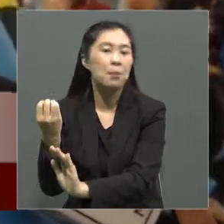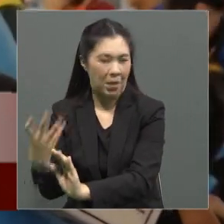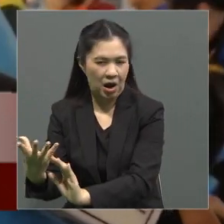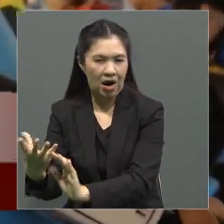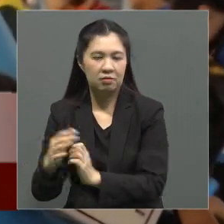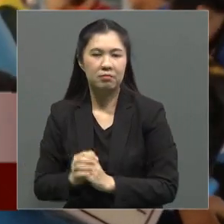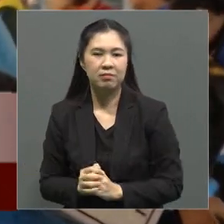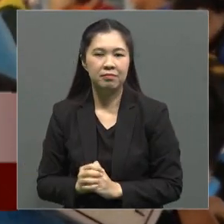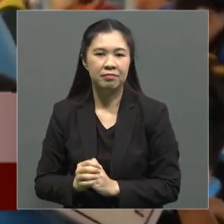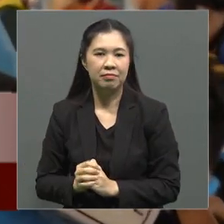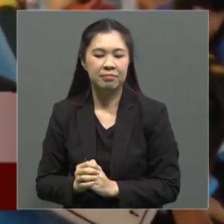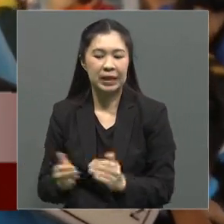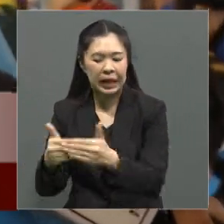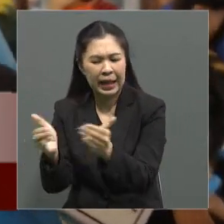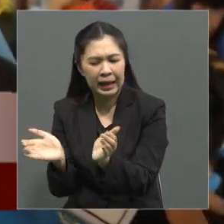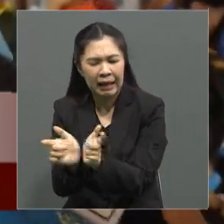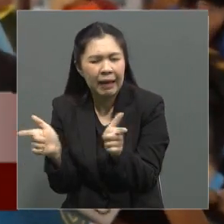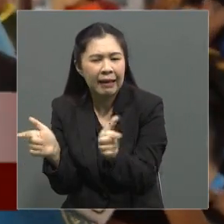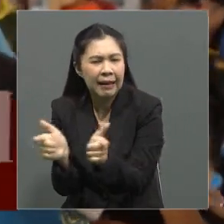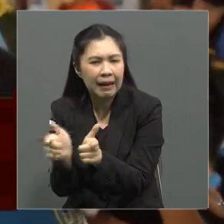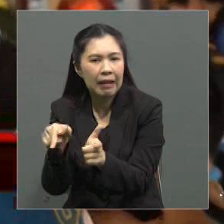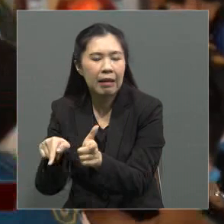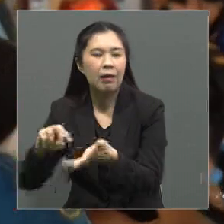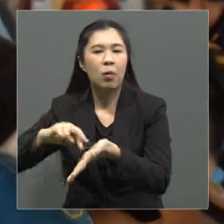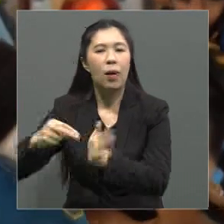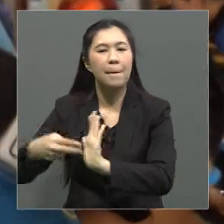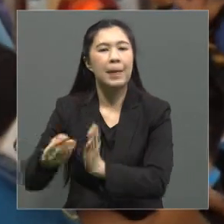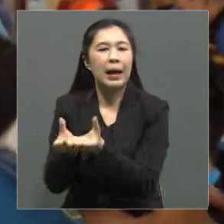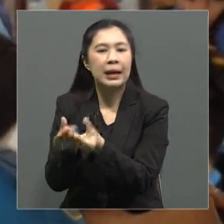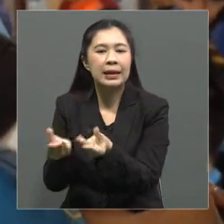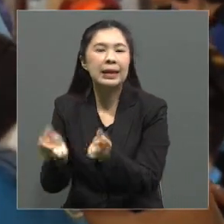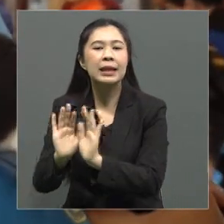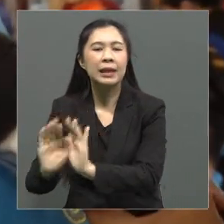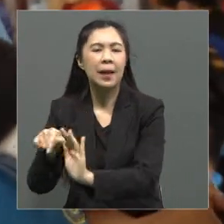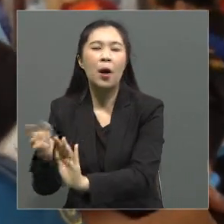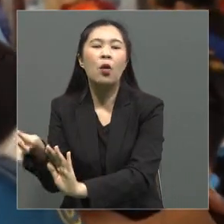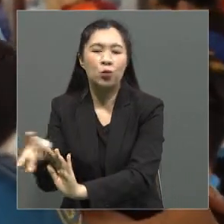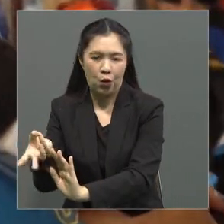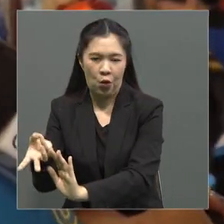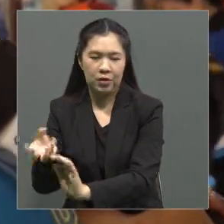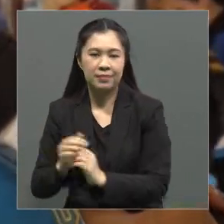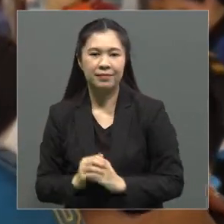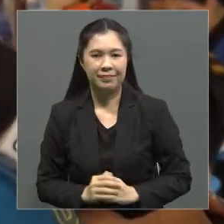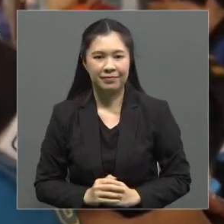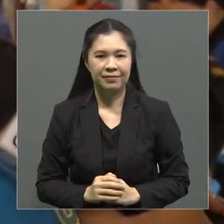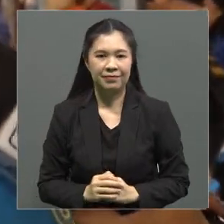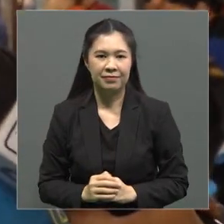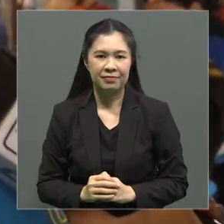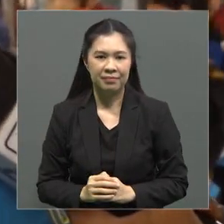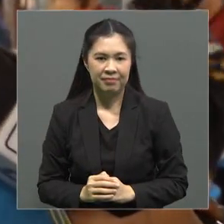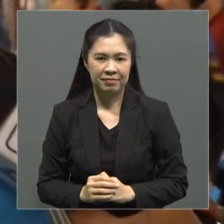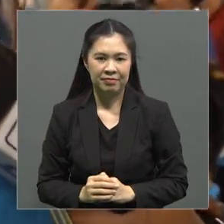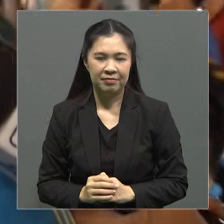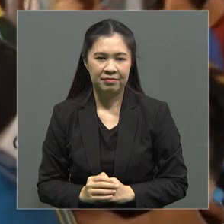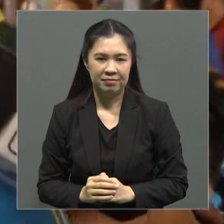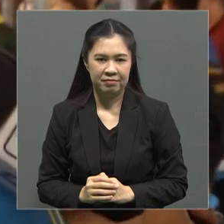ว่าอ่าดินระเบิดอยู่ตรงนั้นไม่เยอะแสดงว่าซีกซีกทางด้านด้านตรงข้ามที่เก็บอ่ะตรงนั้นเป็น